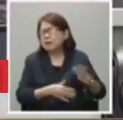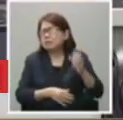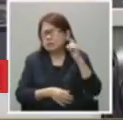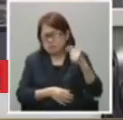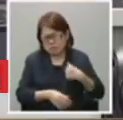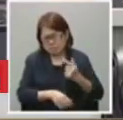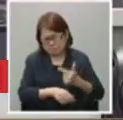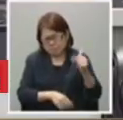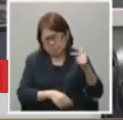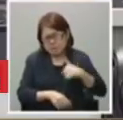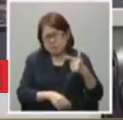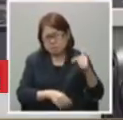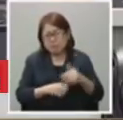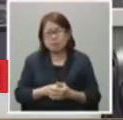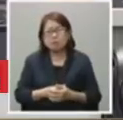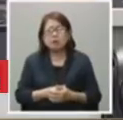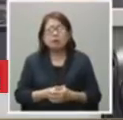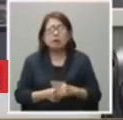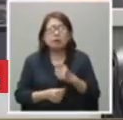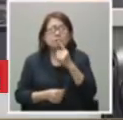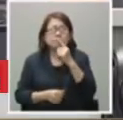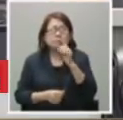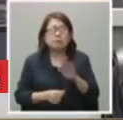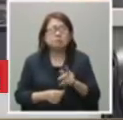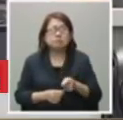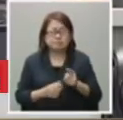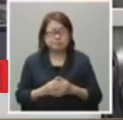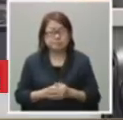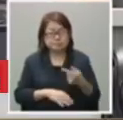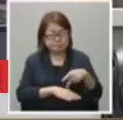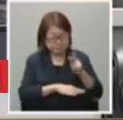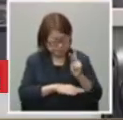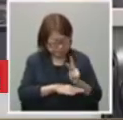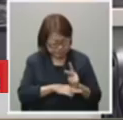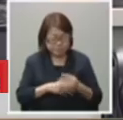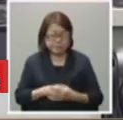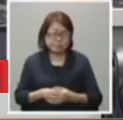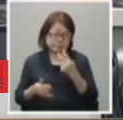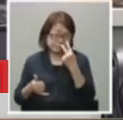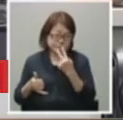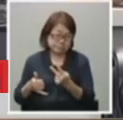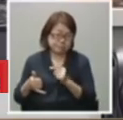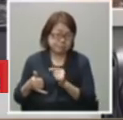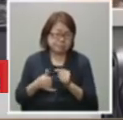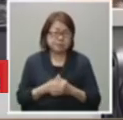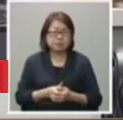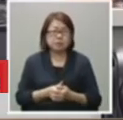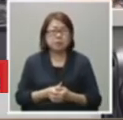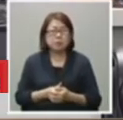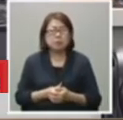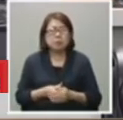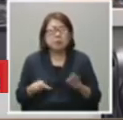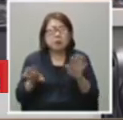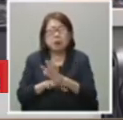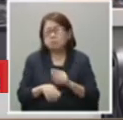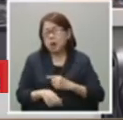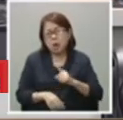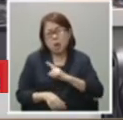เอ้ยท่านประธานที่เคารพครับดูทีท่าแล้วไม่มีโอกาสว่าจะเบาคันเร่งเลยนะ